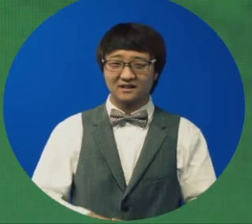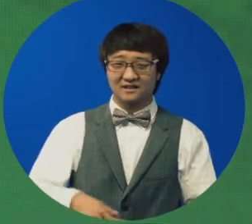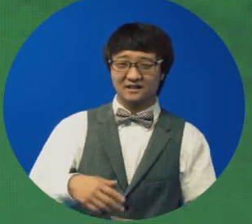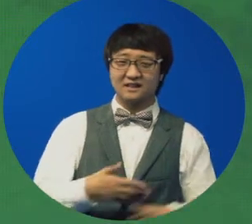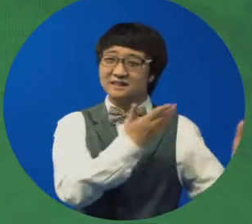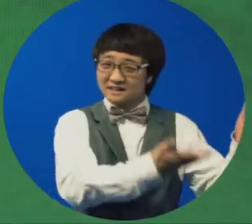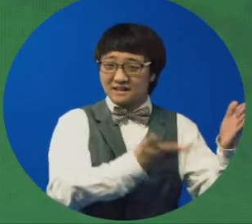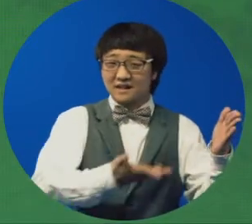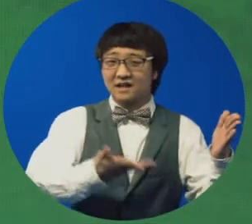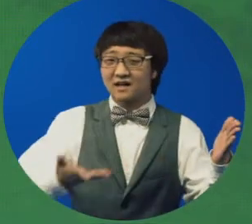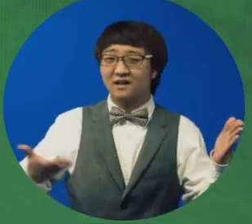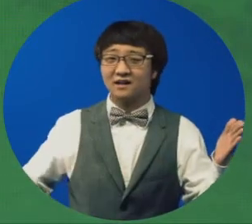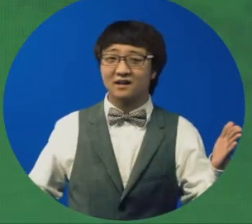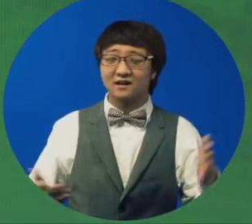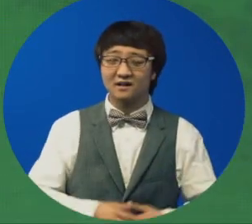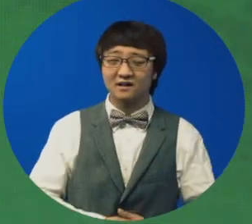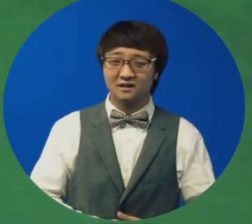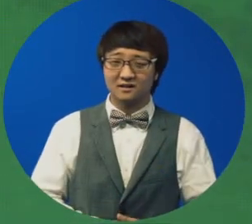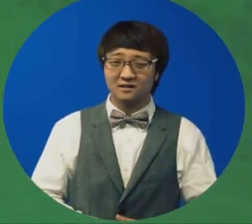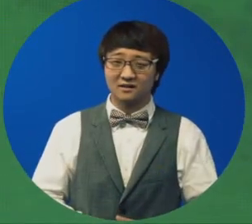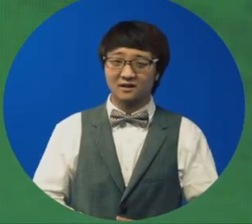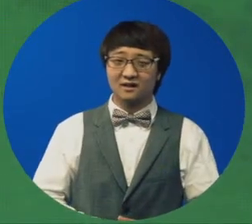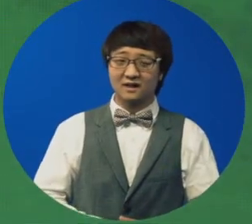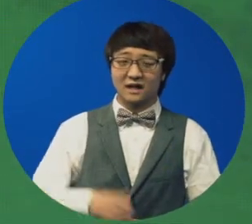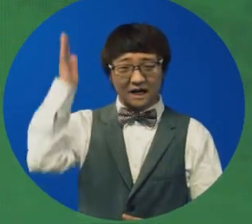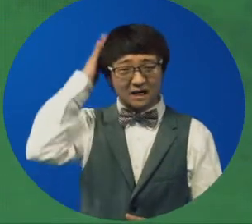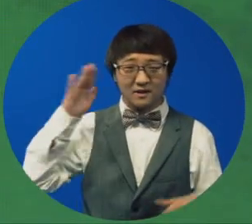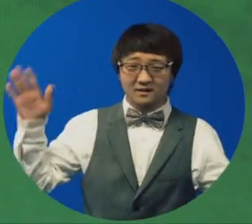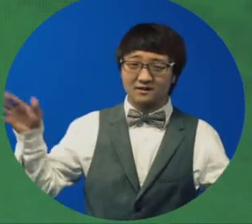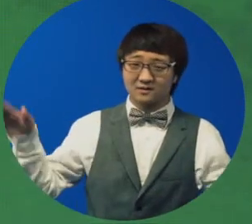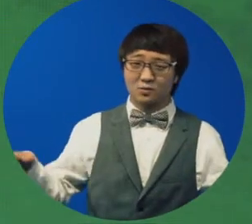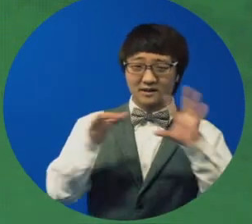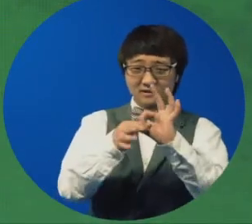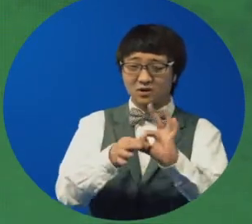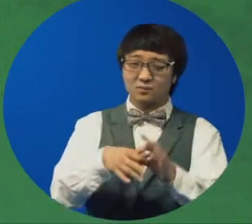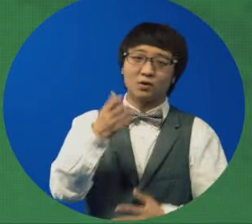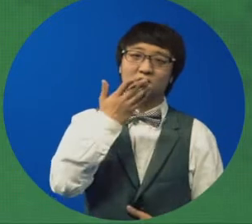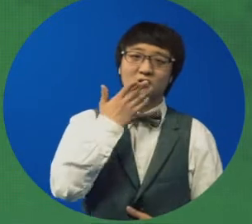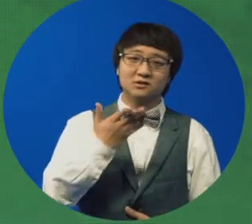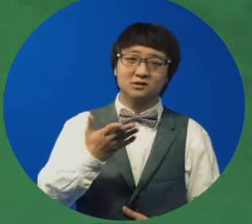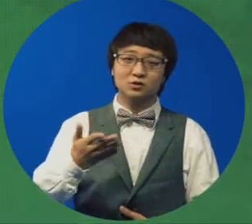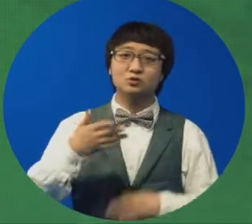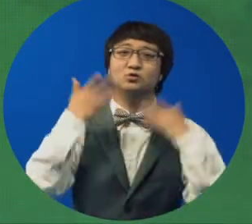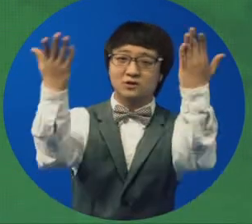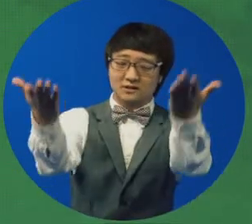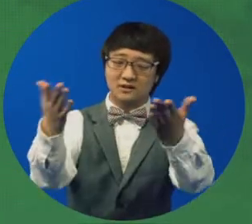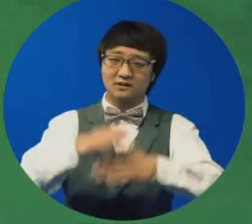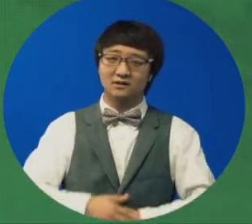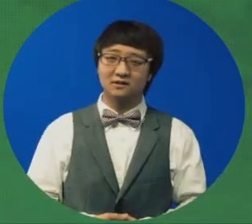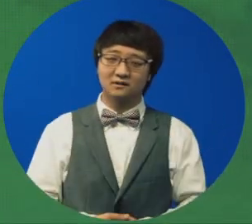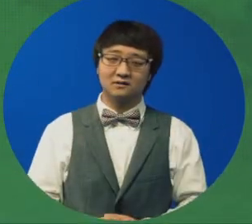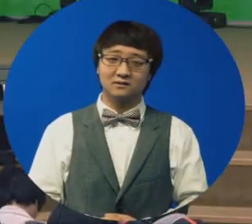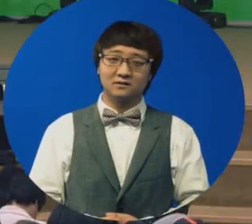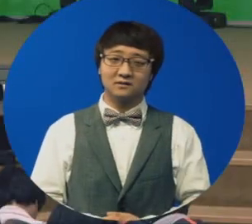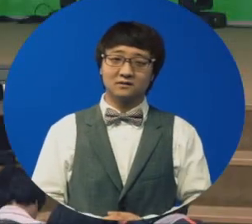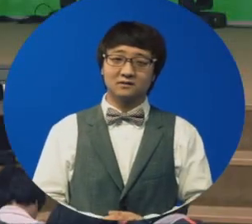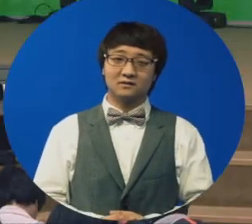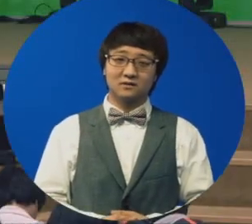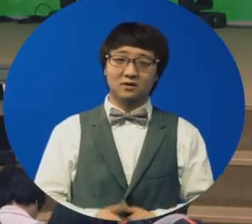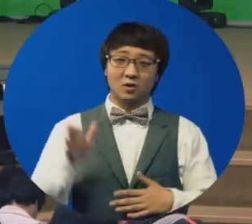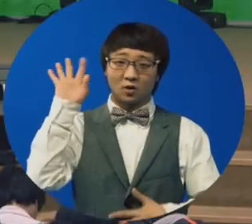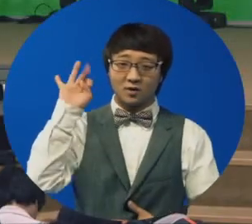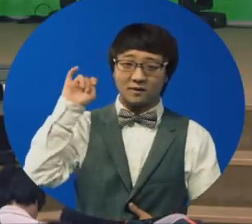물을 통해서, 까마귀를 통해서 먹을 것을 이렇게 공급해 주십니다. 근데 열왕기상 17장 7절에 보면 얼마